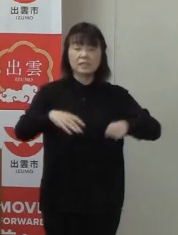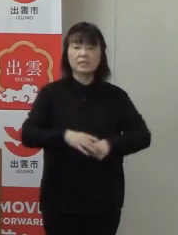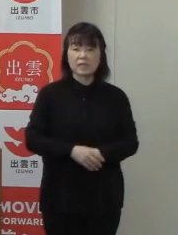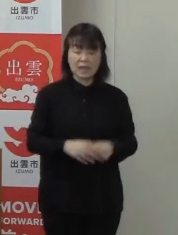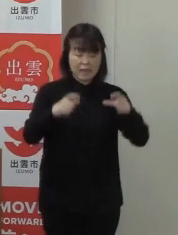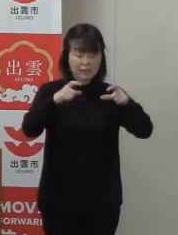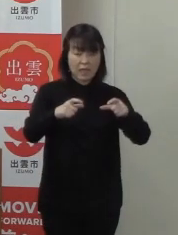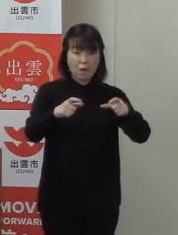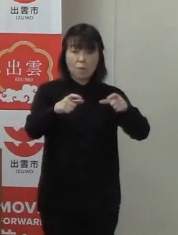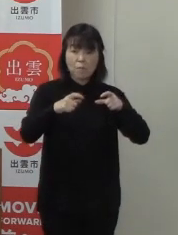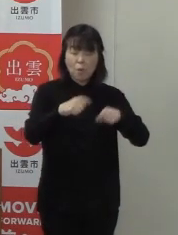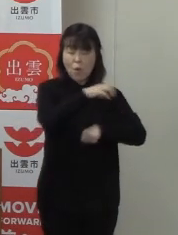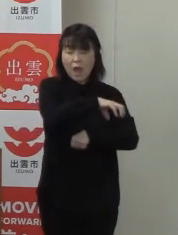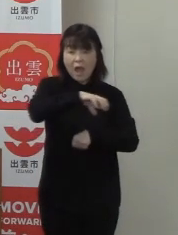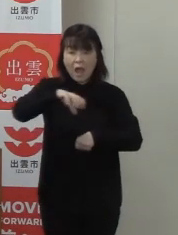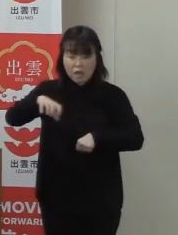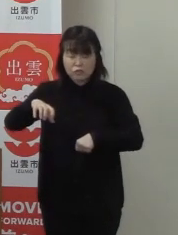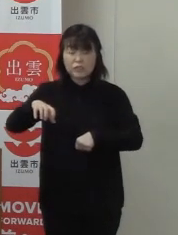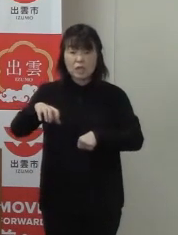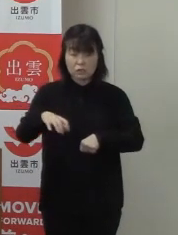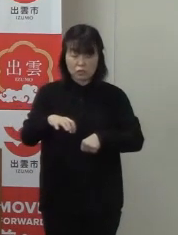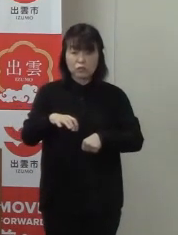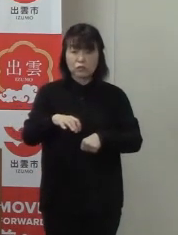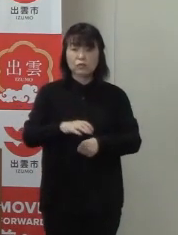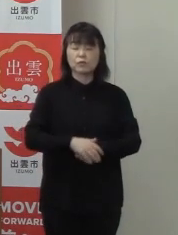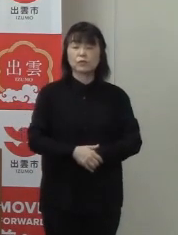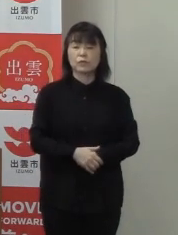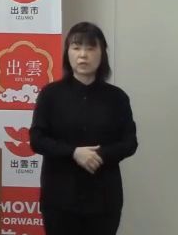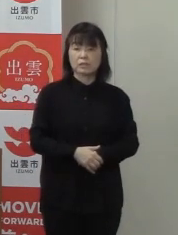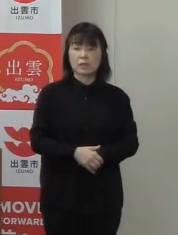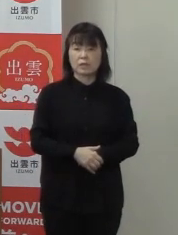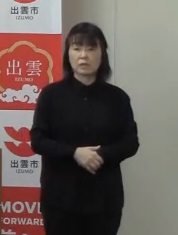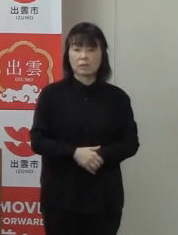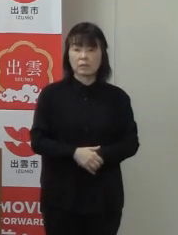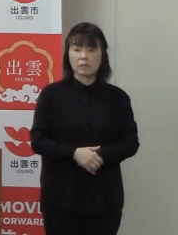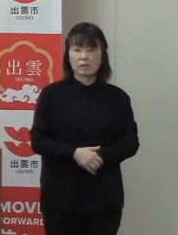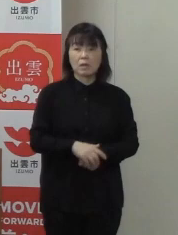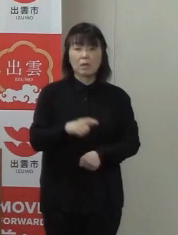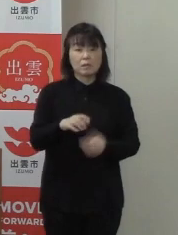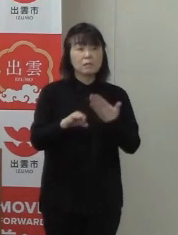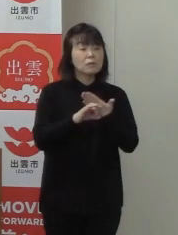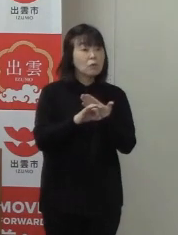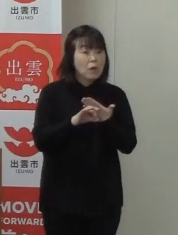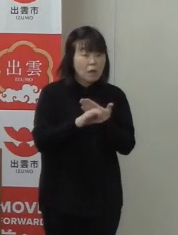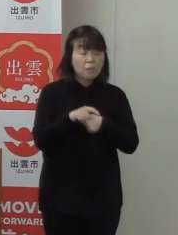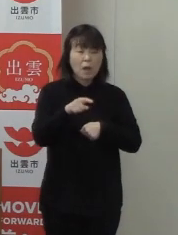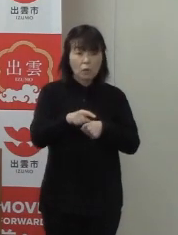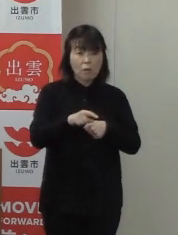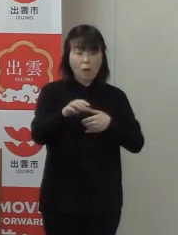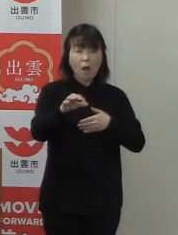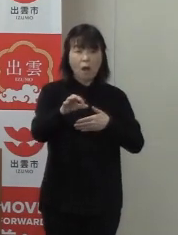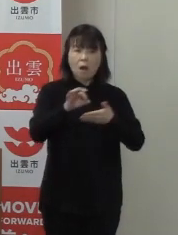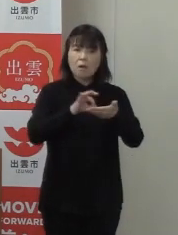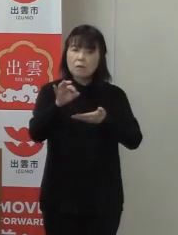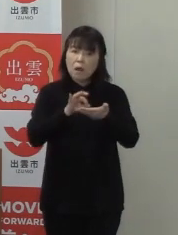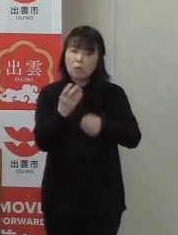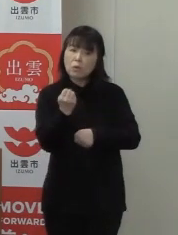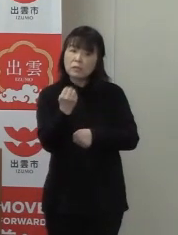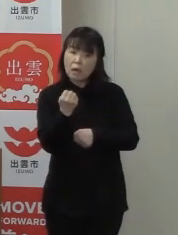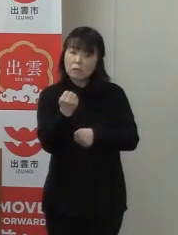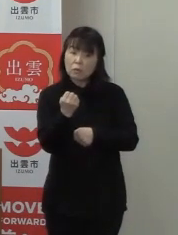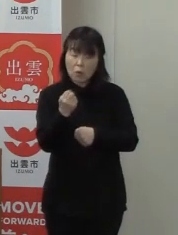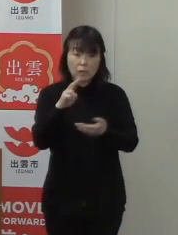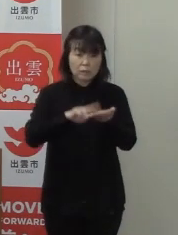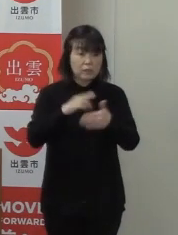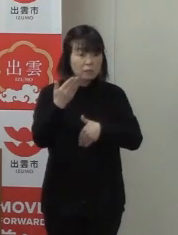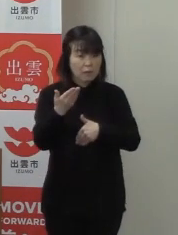ども、例えばなんかあのこれだけの額の買い物をしたらもらえるとか、そういうのはあるんでしょうか。 いや、そんな